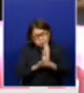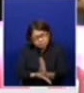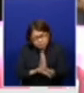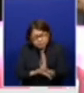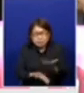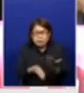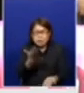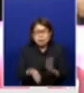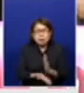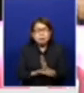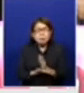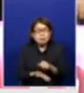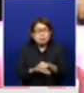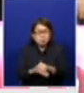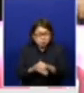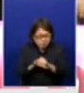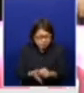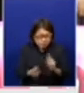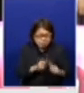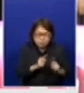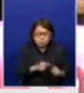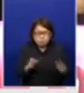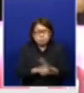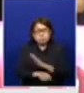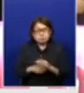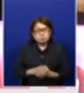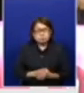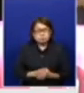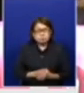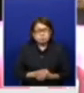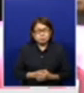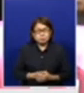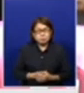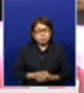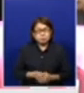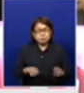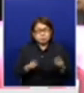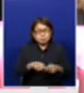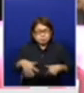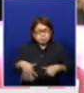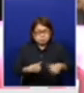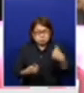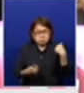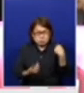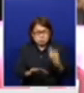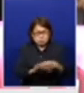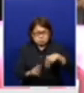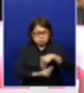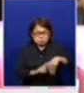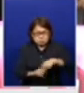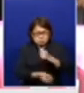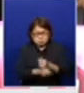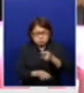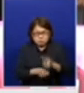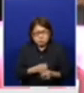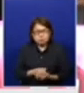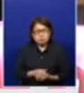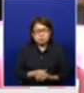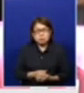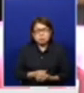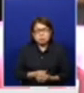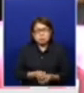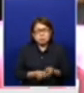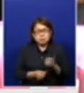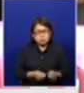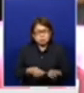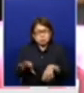ระดับบนระดับล่างคือทุกได้ครบทุกมิตินะฮะแล้วก็เป็นการสร้างรายได้กับประชาชนโดยแท้จริงโดยกรอบในการที่จะต้องมาจับให้เกิดขึ้นจริ